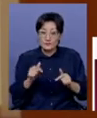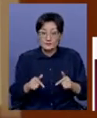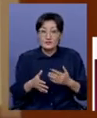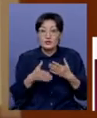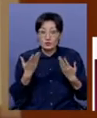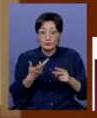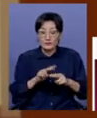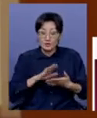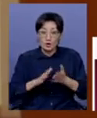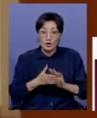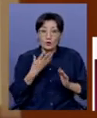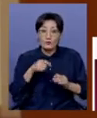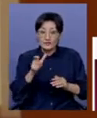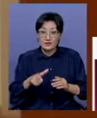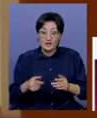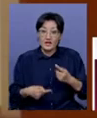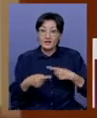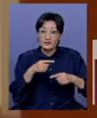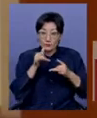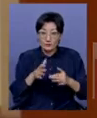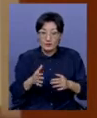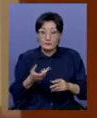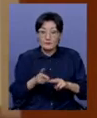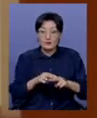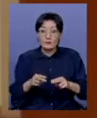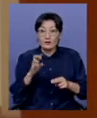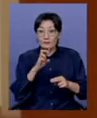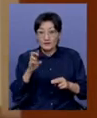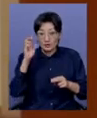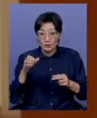Мұндай жағдайда біз өз азаматтарымызды қайтара алмаймыз. Себебі Біріккен